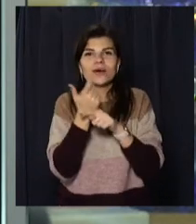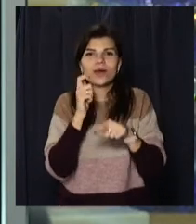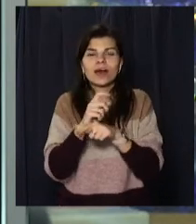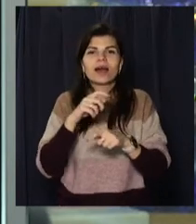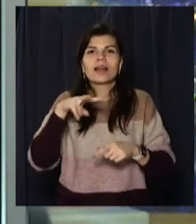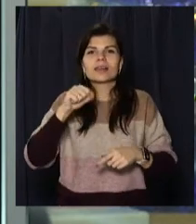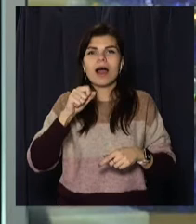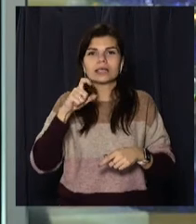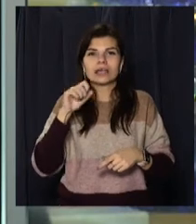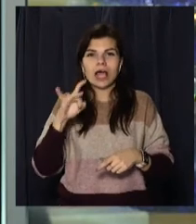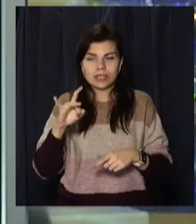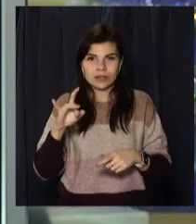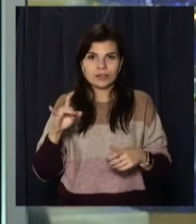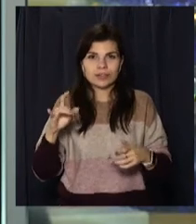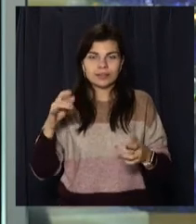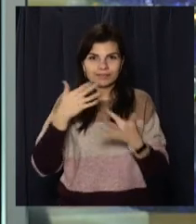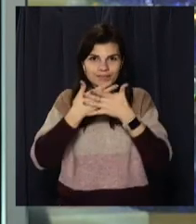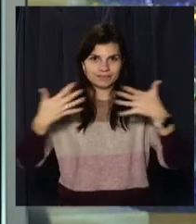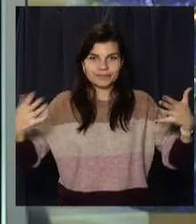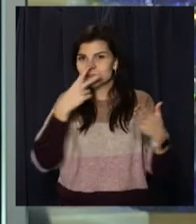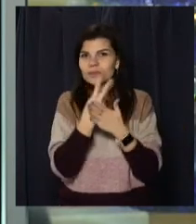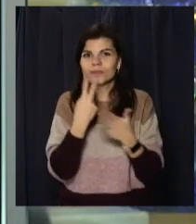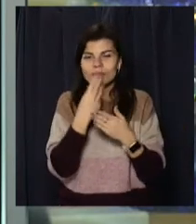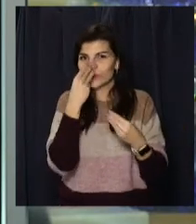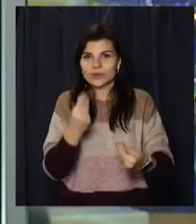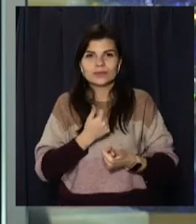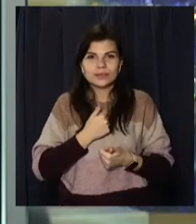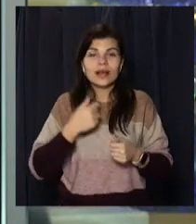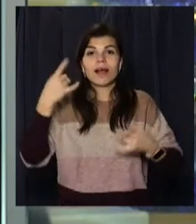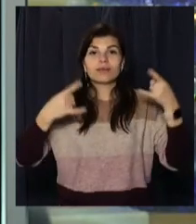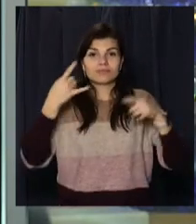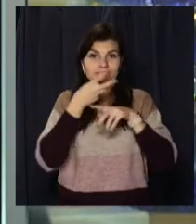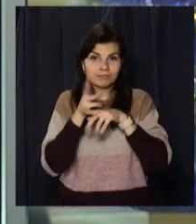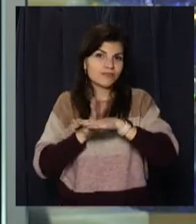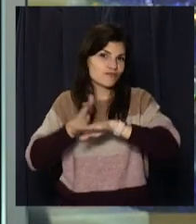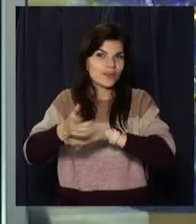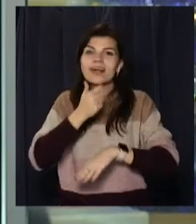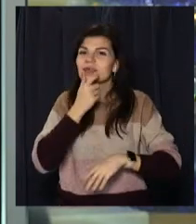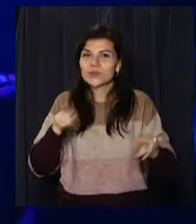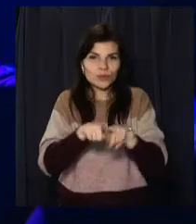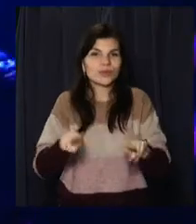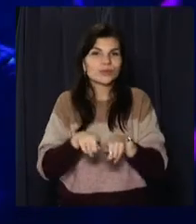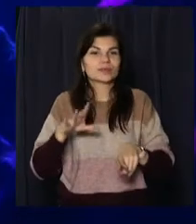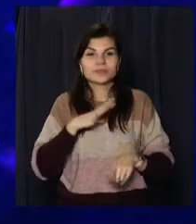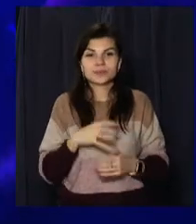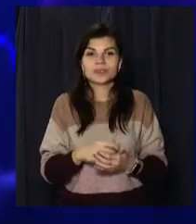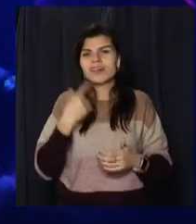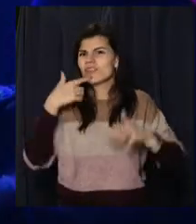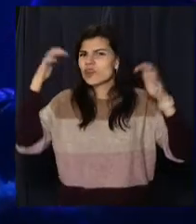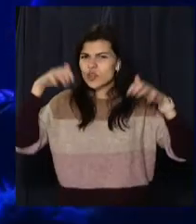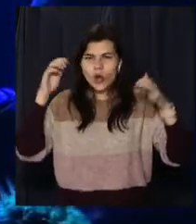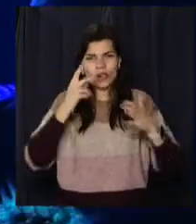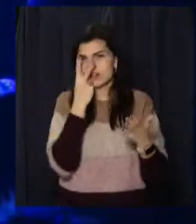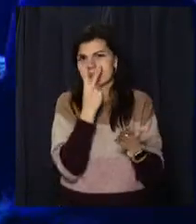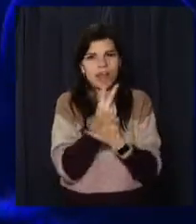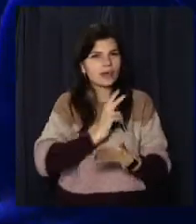лазерне шоу. У передноворічну атмосферу поринула і знімальна група відкритого. Не дивлячись на дощ, яким